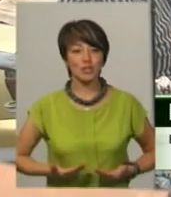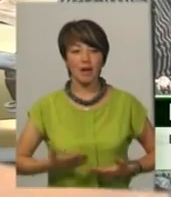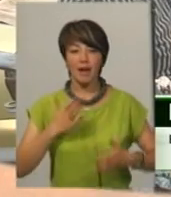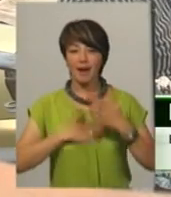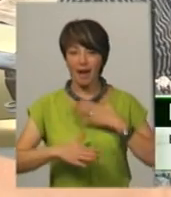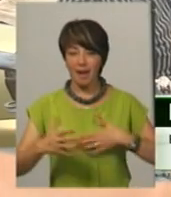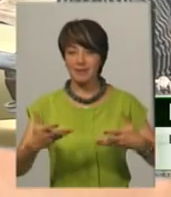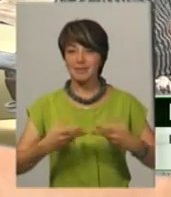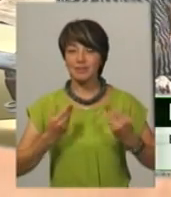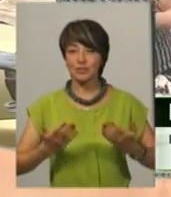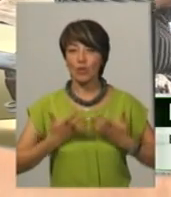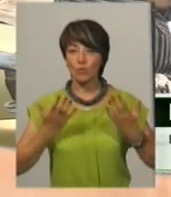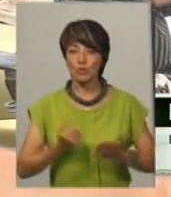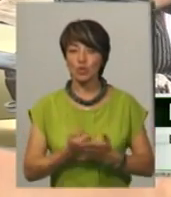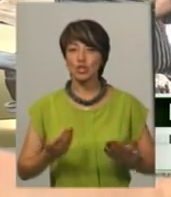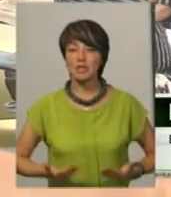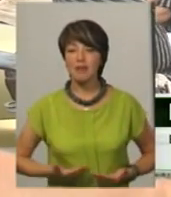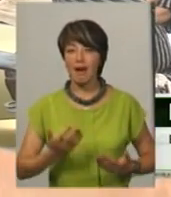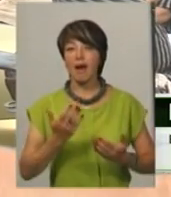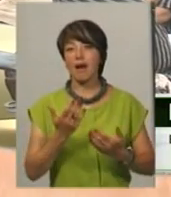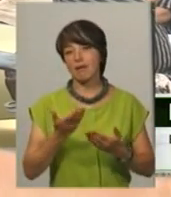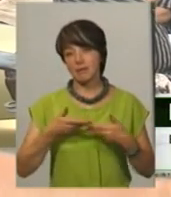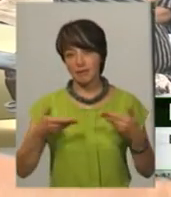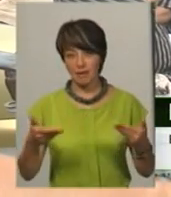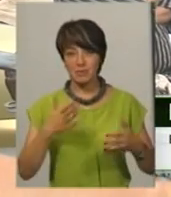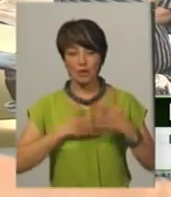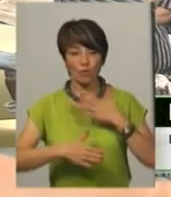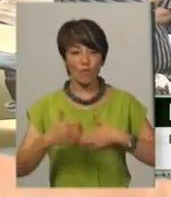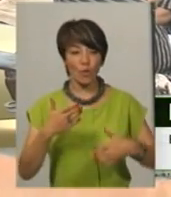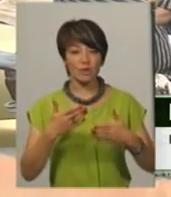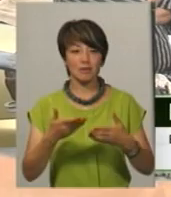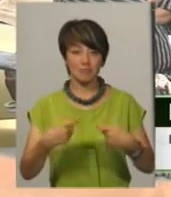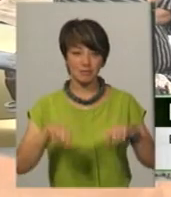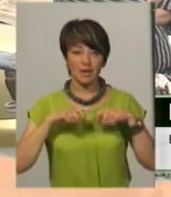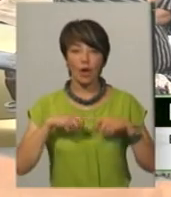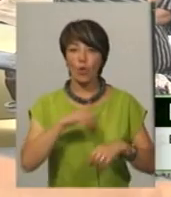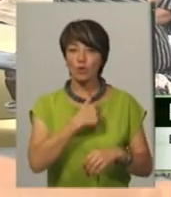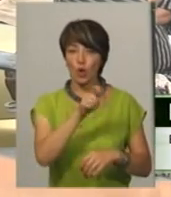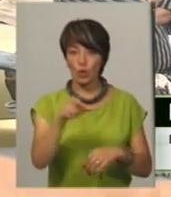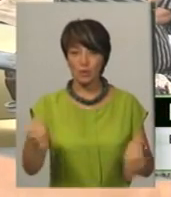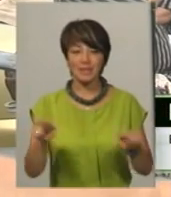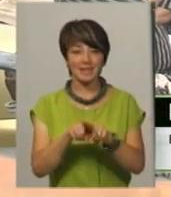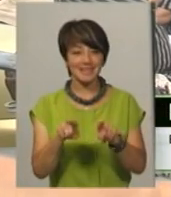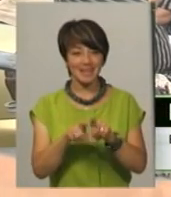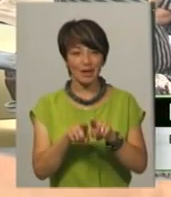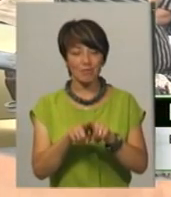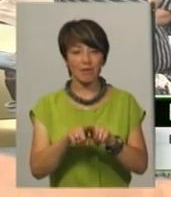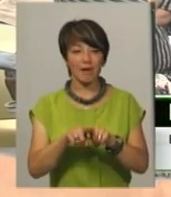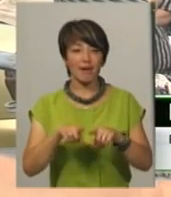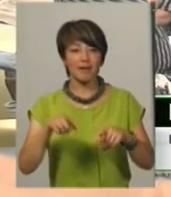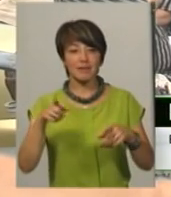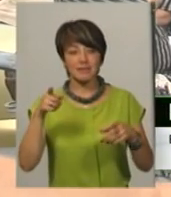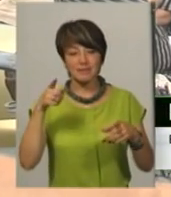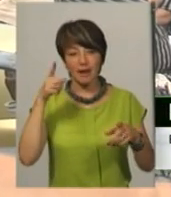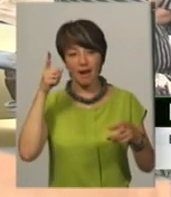Радість, жагу до життя в першу чергу. Вона нам задоволення приносить, і ми хочемо, щоб люди від неї так само кайфували,